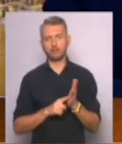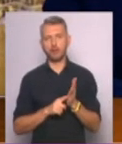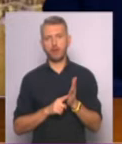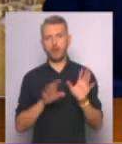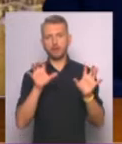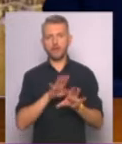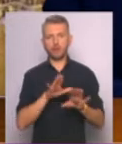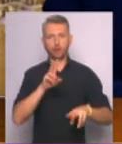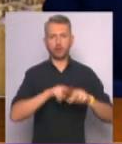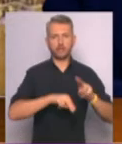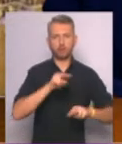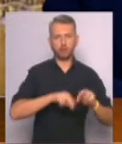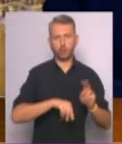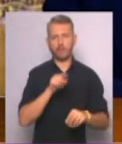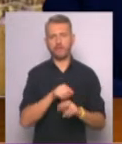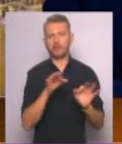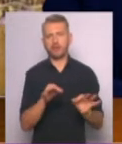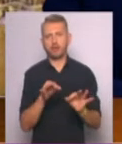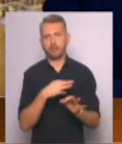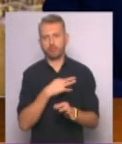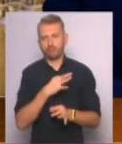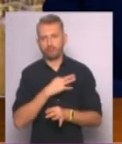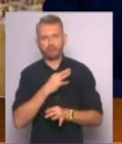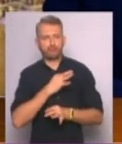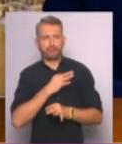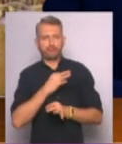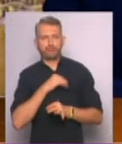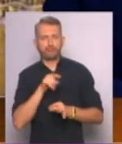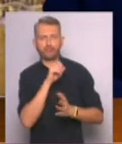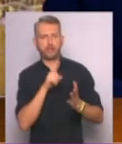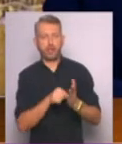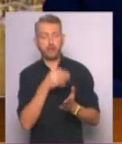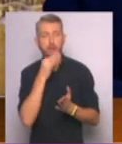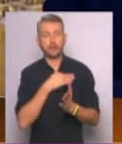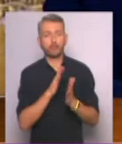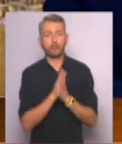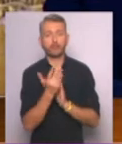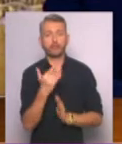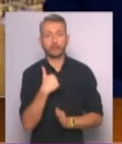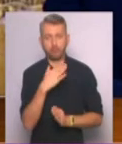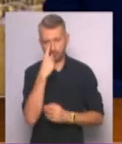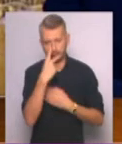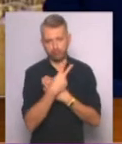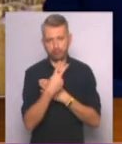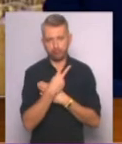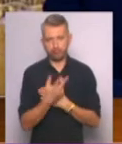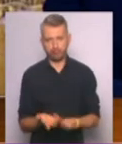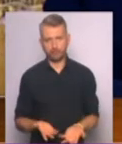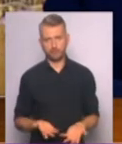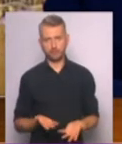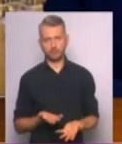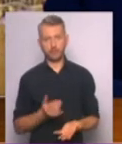незаконної забудови, що він ніякого відношення не має. Скажіть, будь ласка, скільки нас будуть оце дурнями вважати